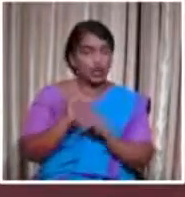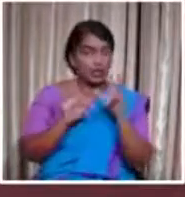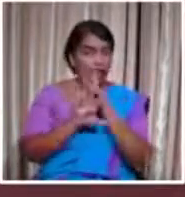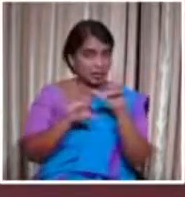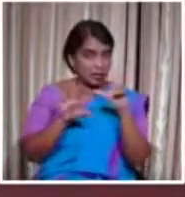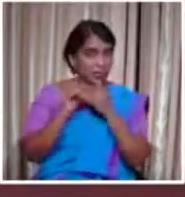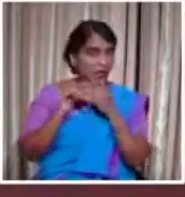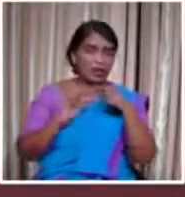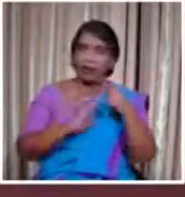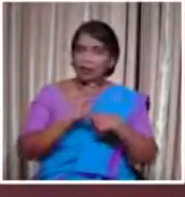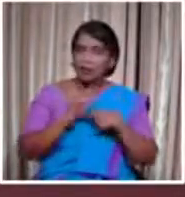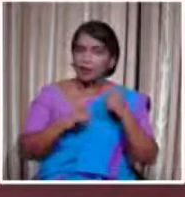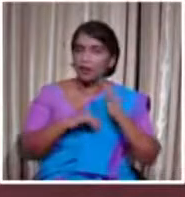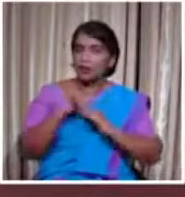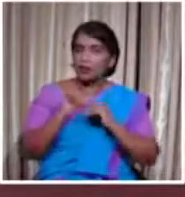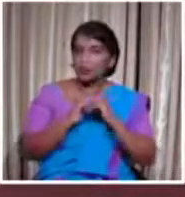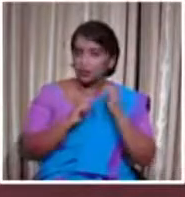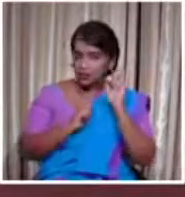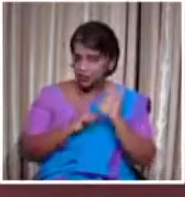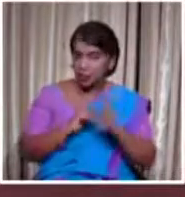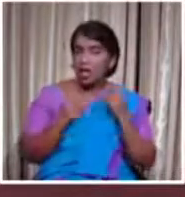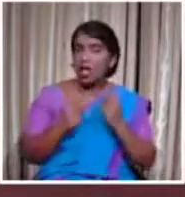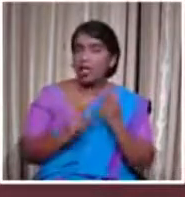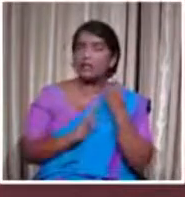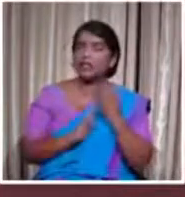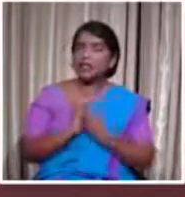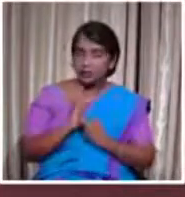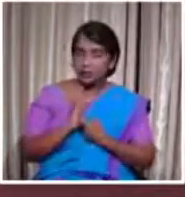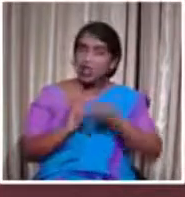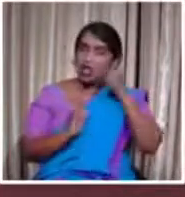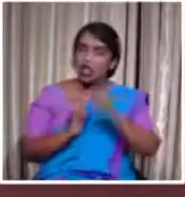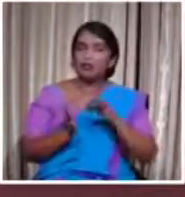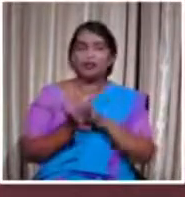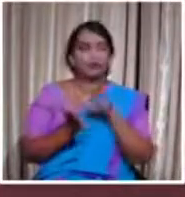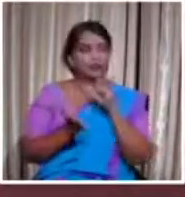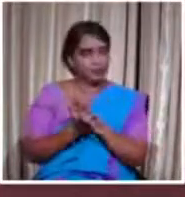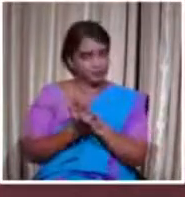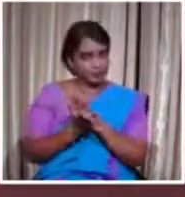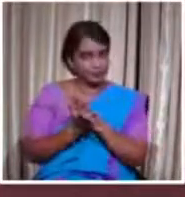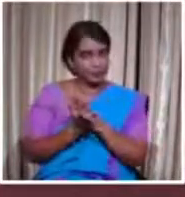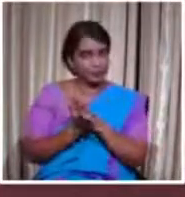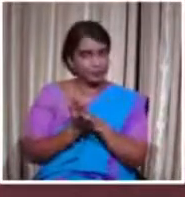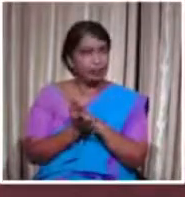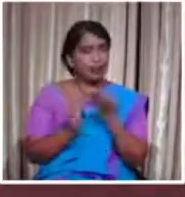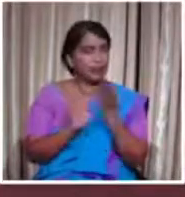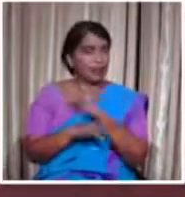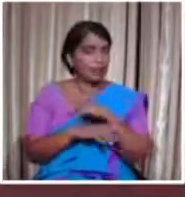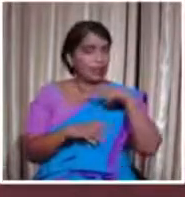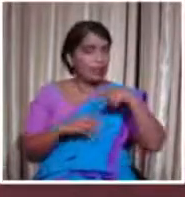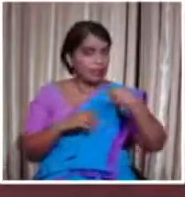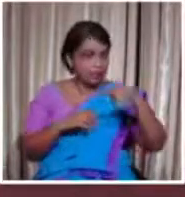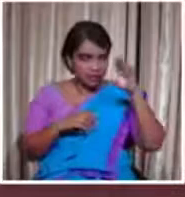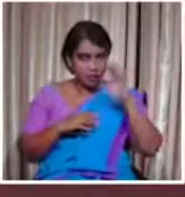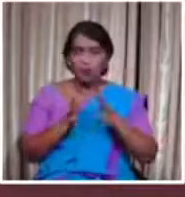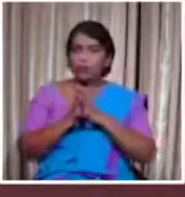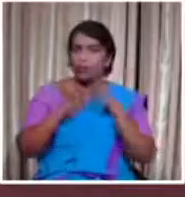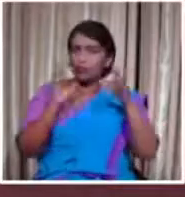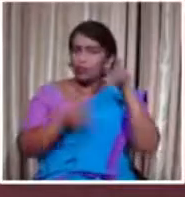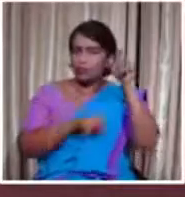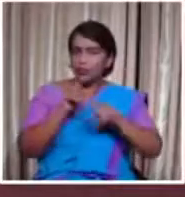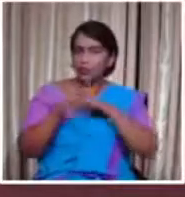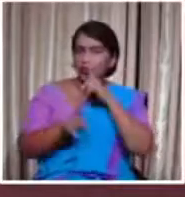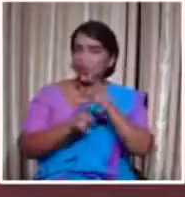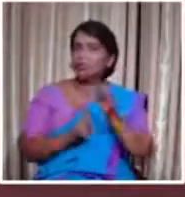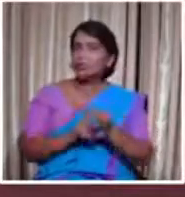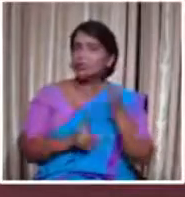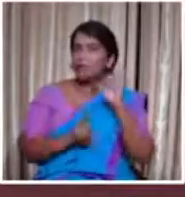සිට රටපුරා ක්‍රියාත්මක කර හදිනීසිය අනුමත කර ගැනීම සඳහා පසුගිය දින කිහිපේ බොහෝ දෙනෙක් කතා කළේ